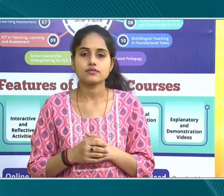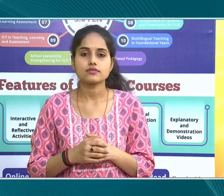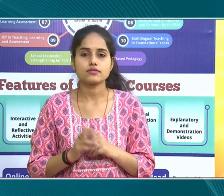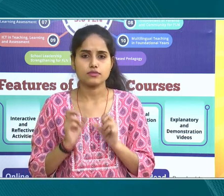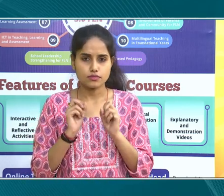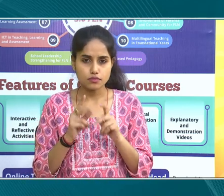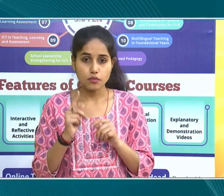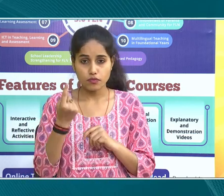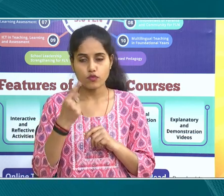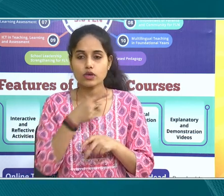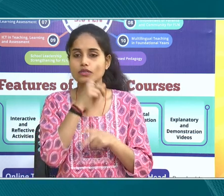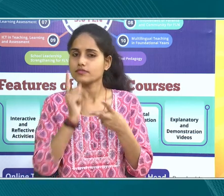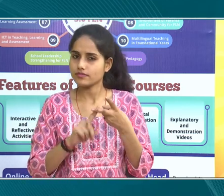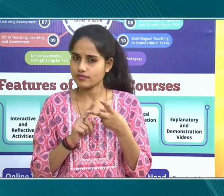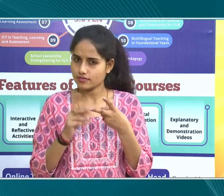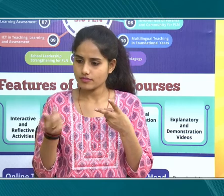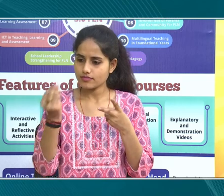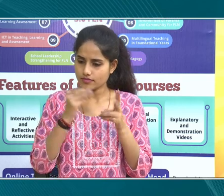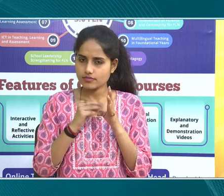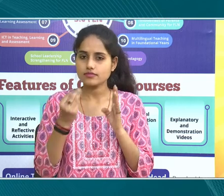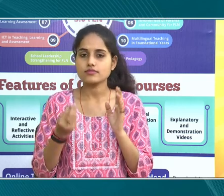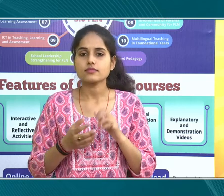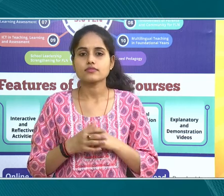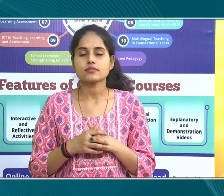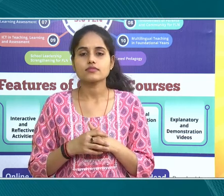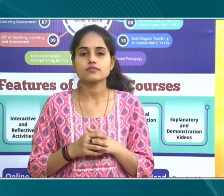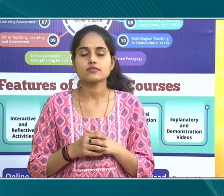पहला हो गया एक और लिखिए